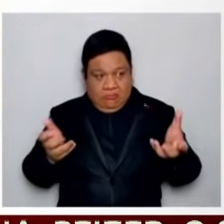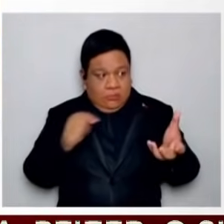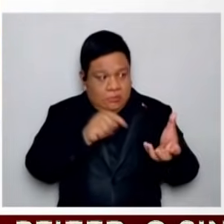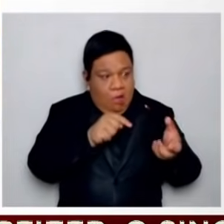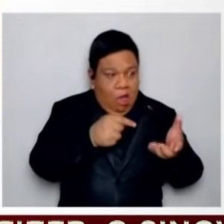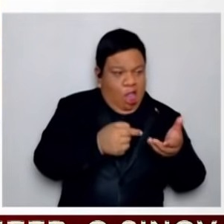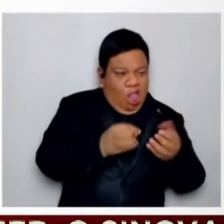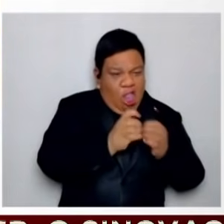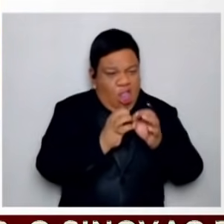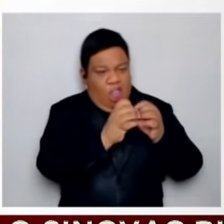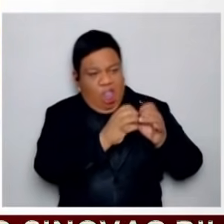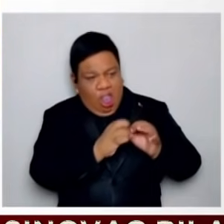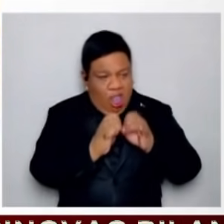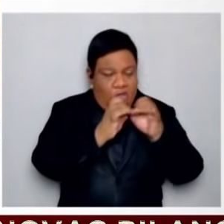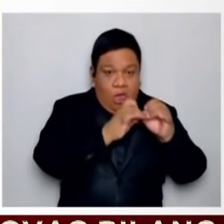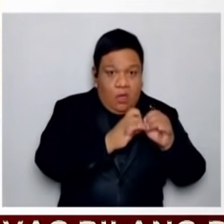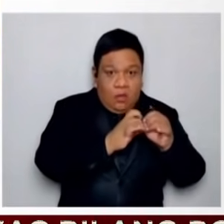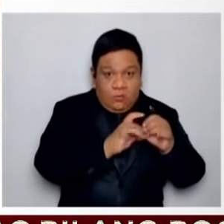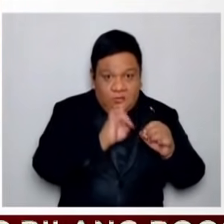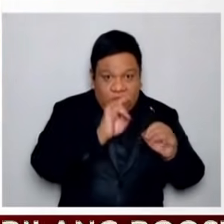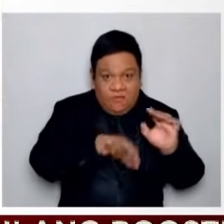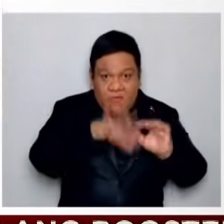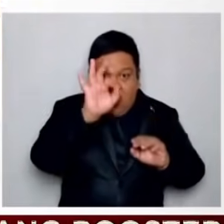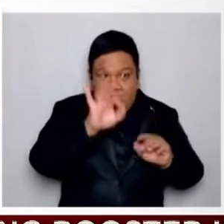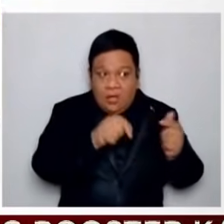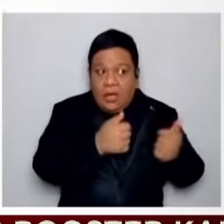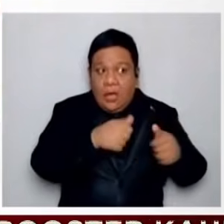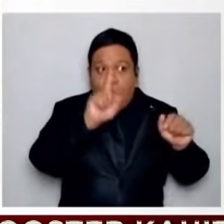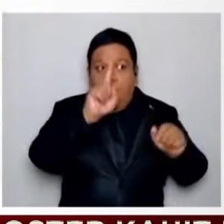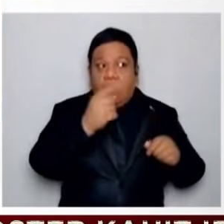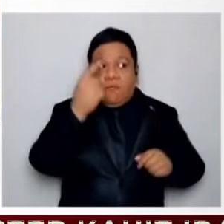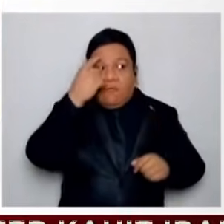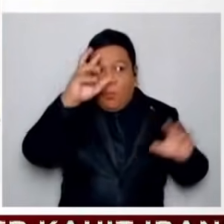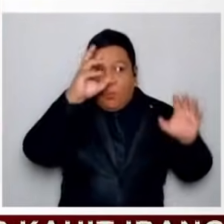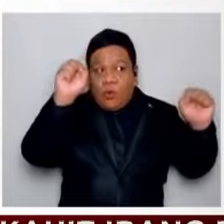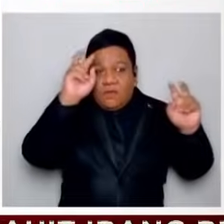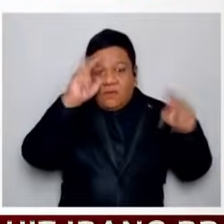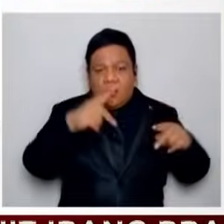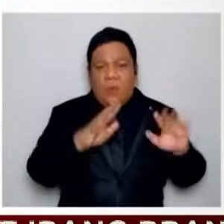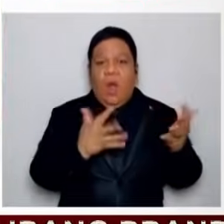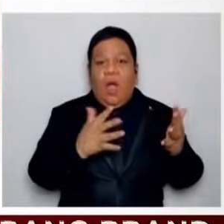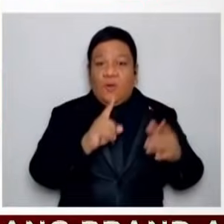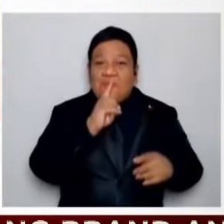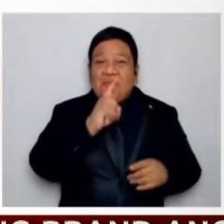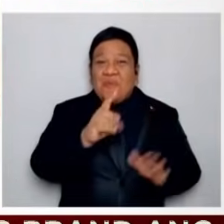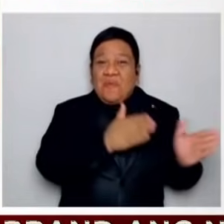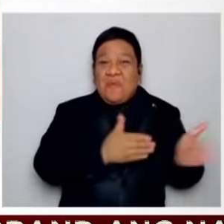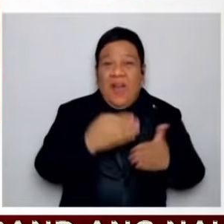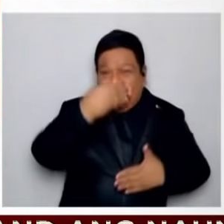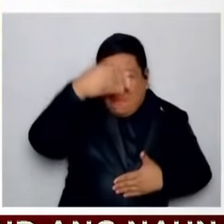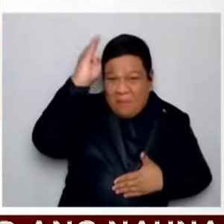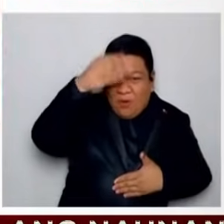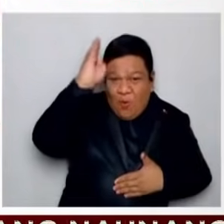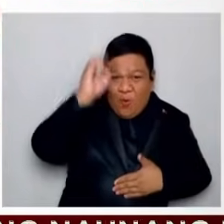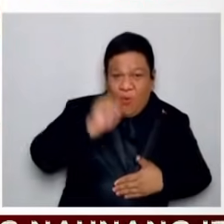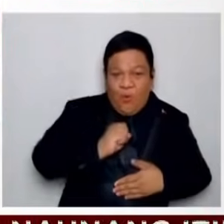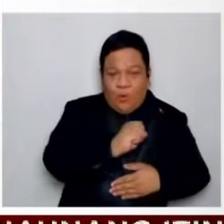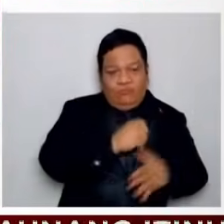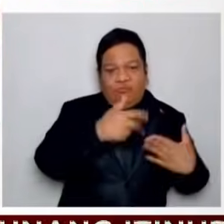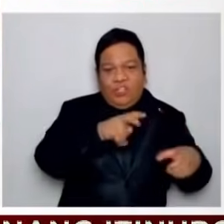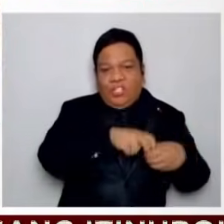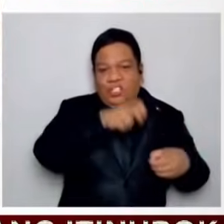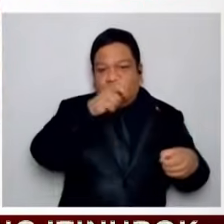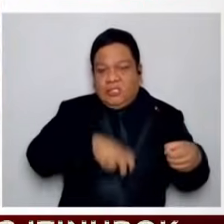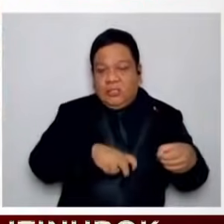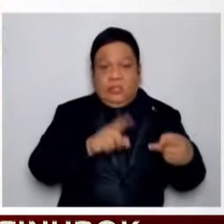at pangalawang pangulo sa halalan 2022. Ang dapat sana standard bearer nito na si Senador Bato de la Rosa ay umatras na.